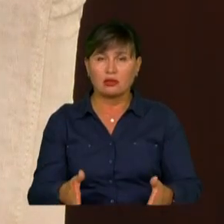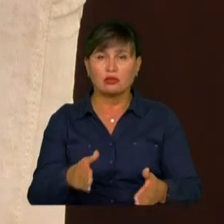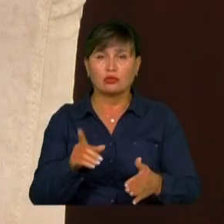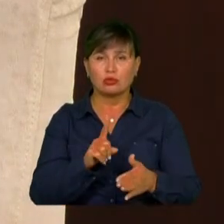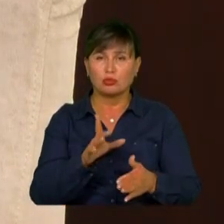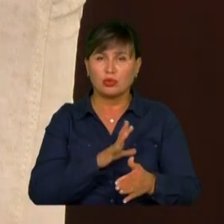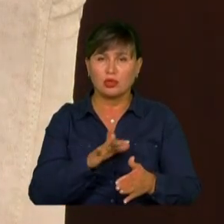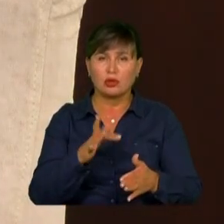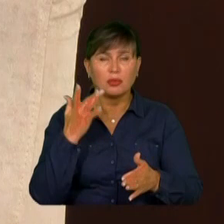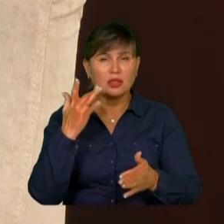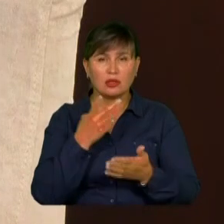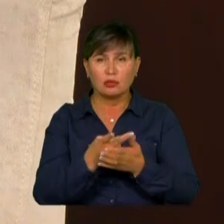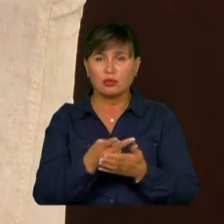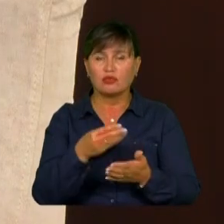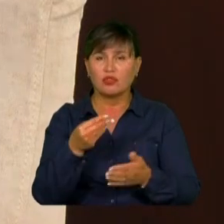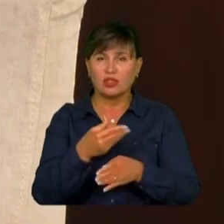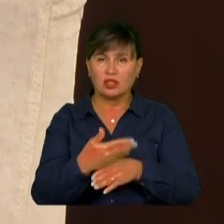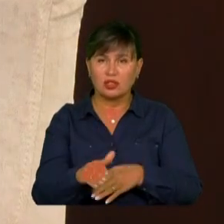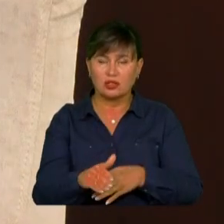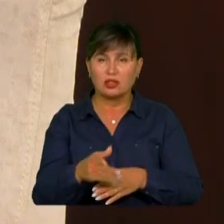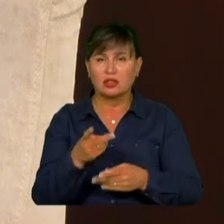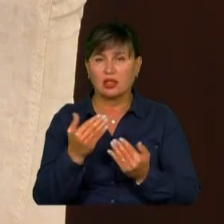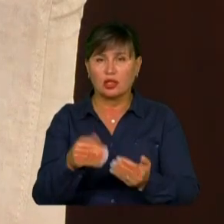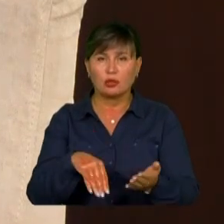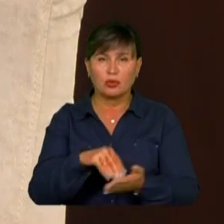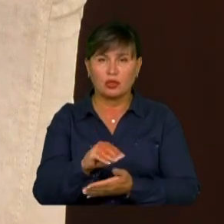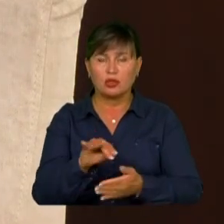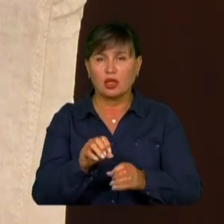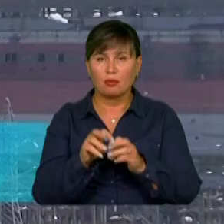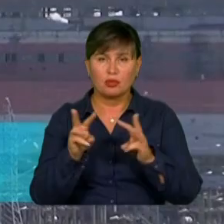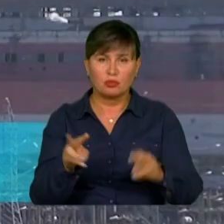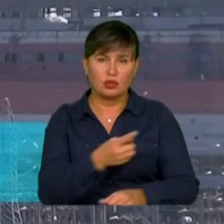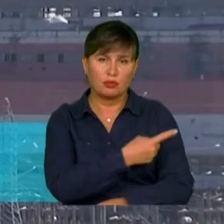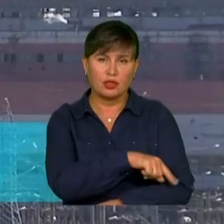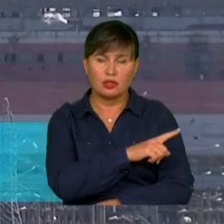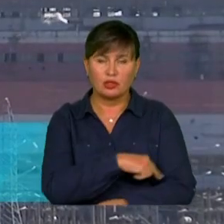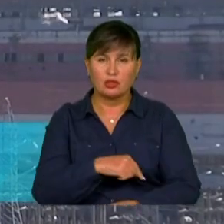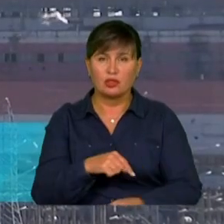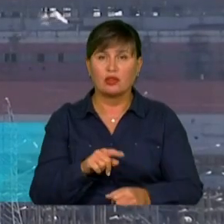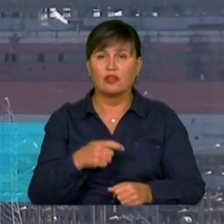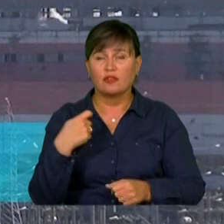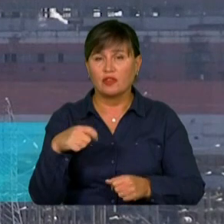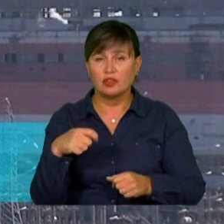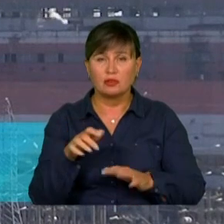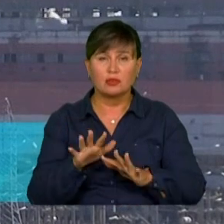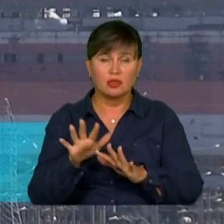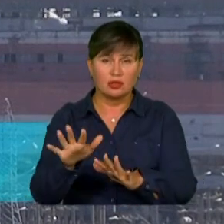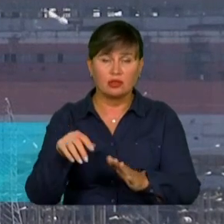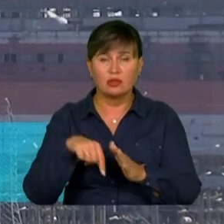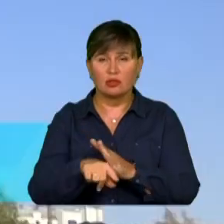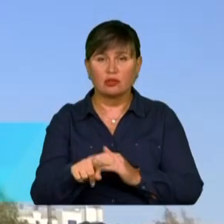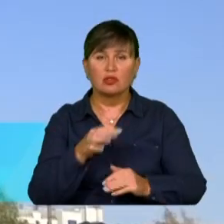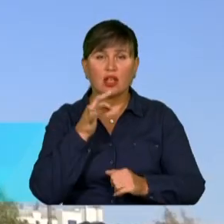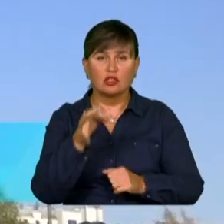бесперебойного питания предусмотреть финансовые средства для их приобретения и обеспечения клиник. Между тем, вице-министр здравоохранения Тимур